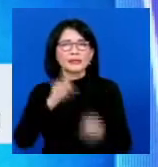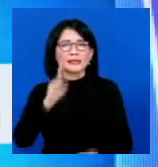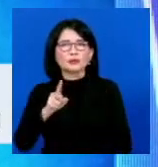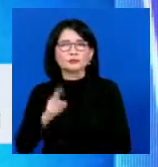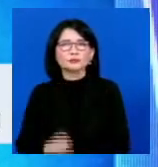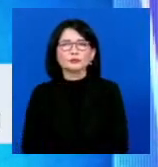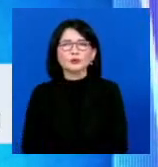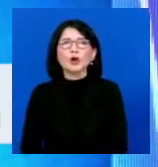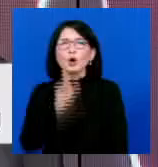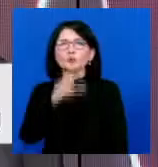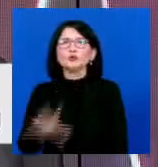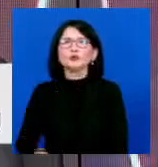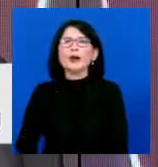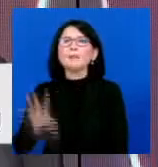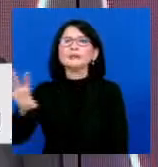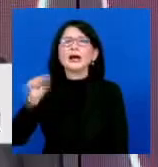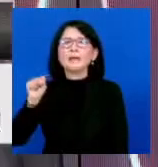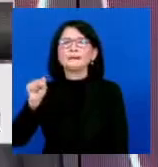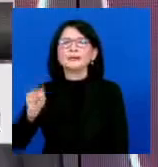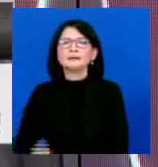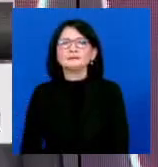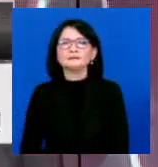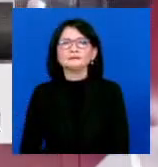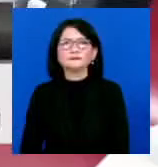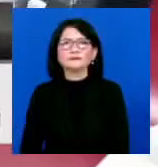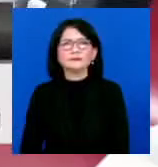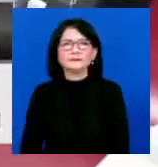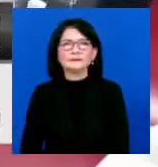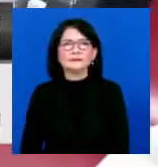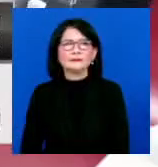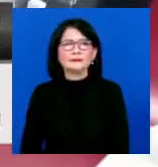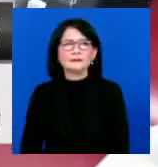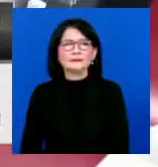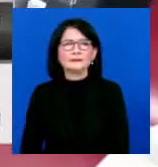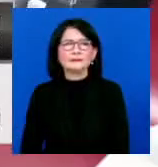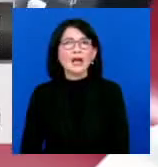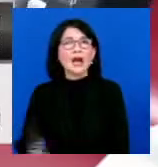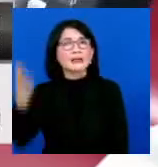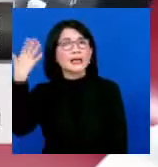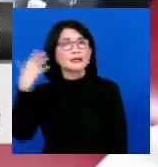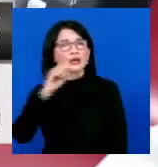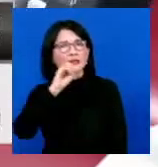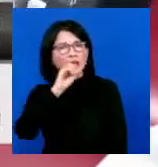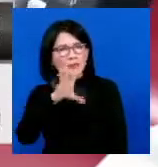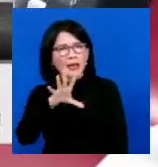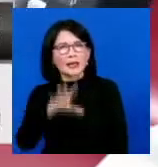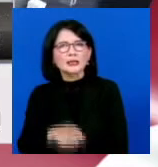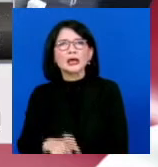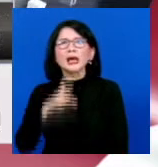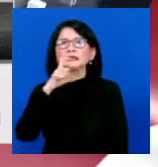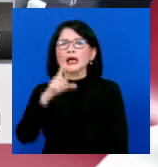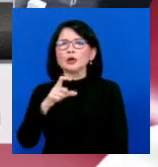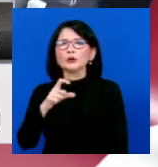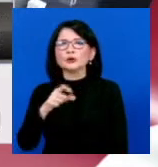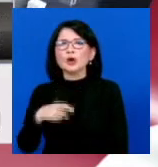menanggapi waktu anda 1 menit silakan Baik terima kasih kami hanya men bahkan apa yang tadi sudah ditegaskan oleh saudara calon wakil gubernur